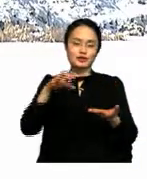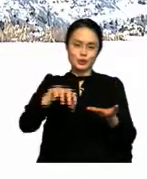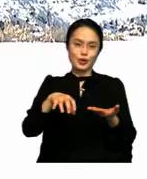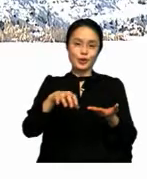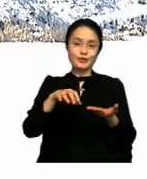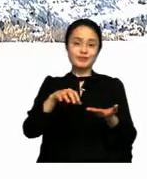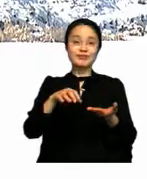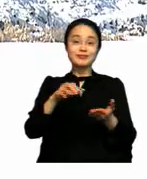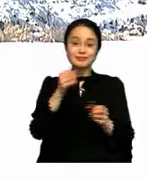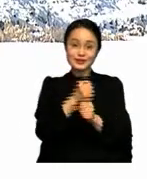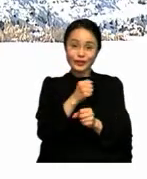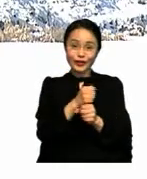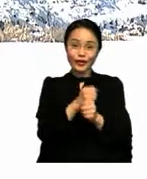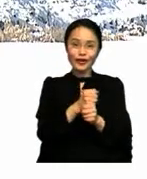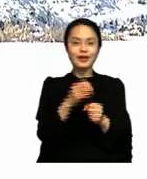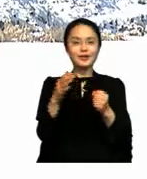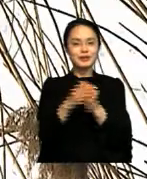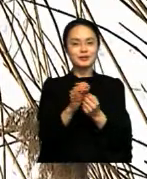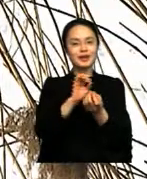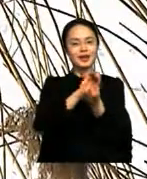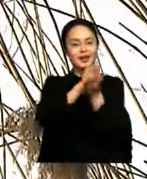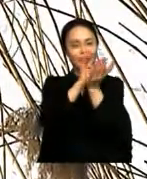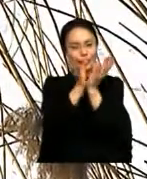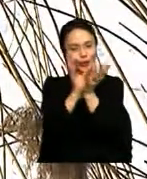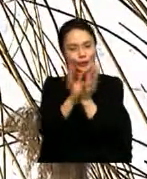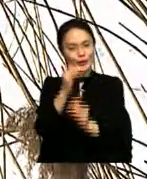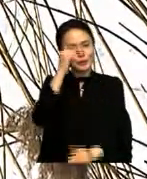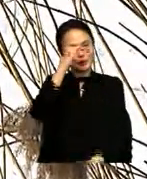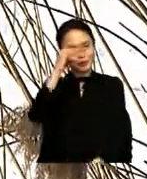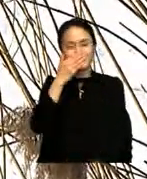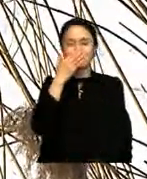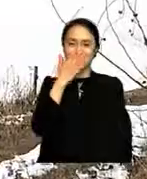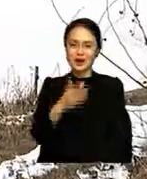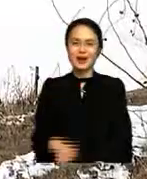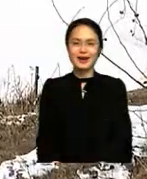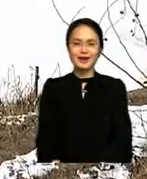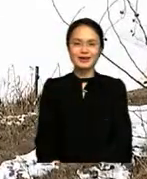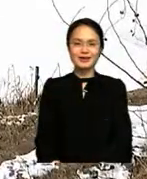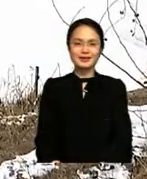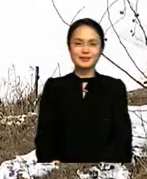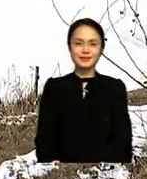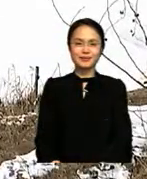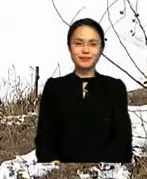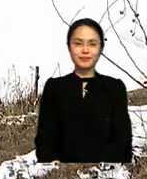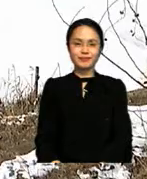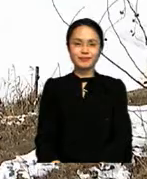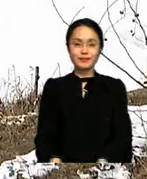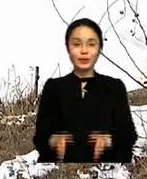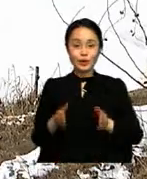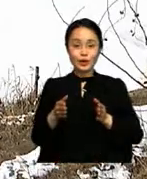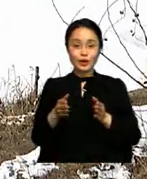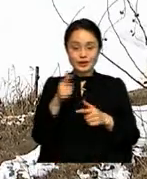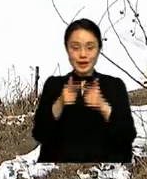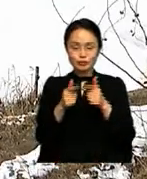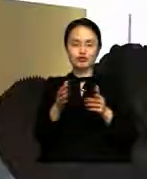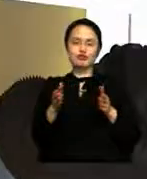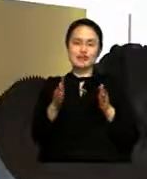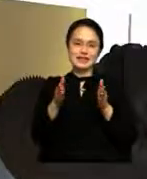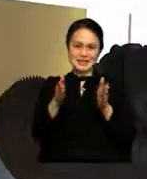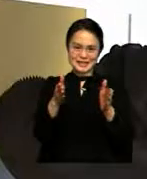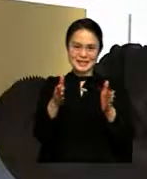가득한 생태 연못을 감상할 수 있습니다. 데크로드와 구름다리로 편의성을 높인 둘레길도 구축할